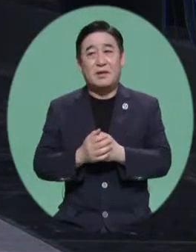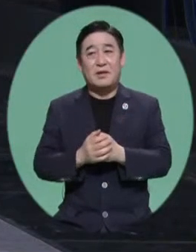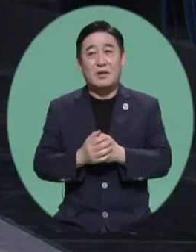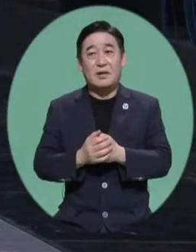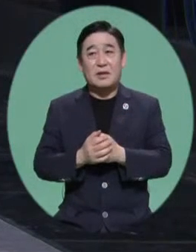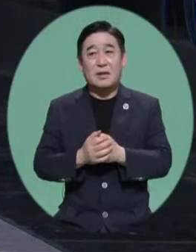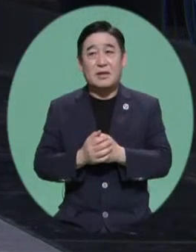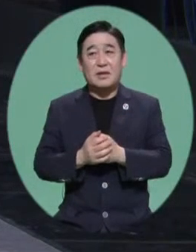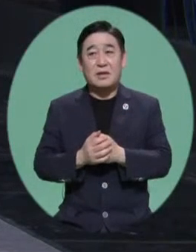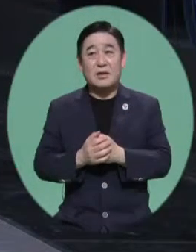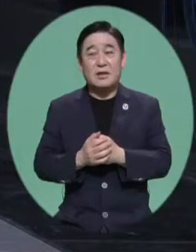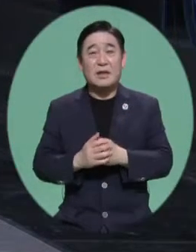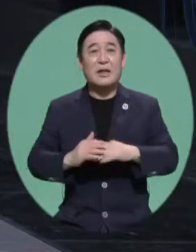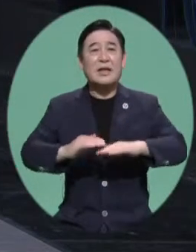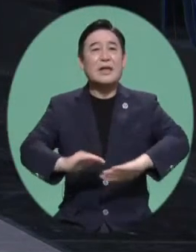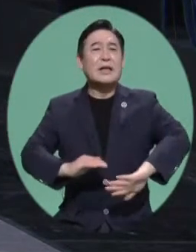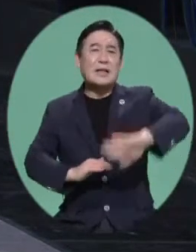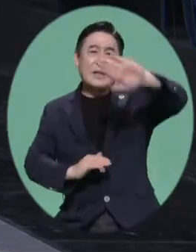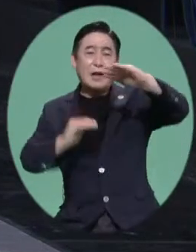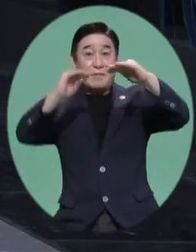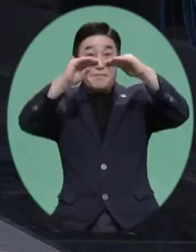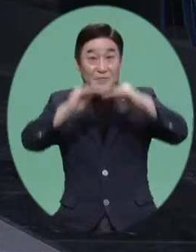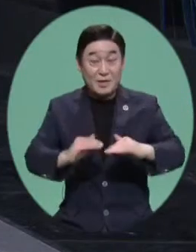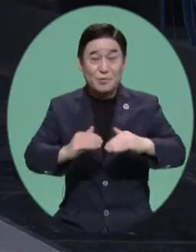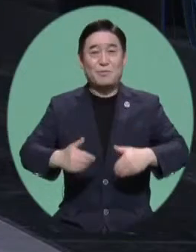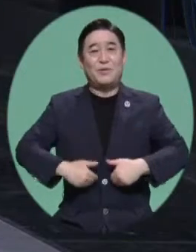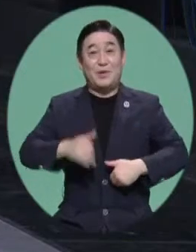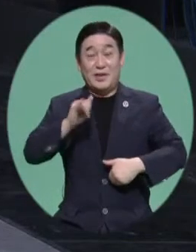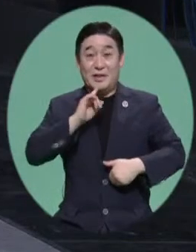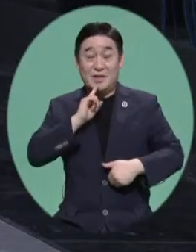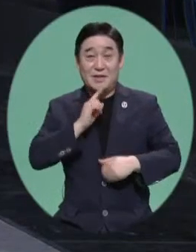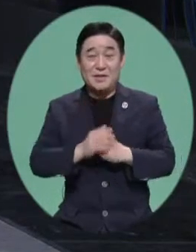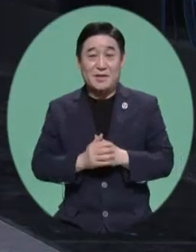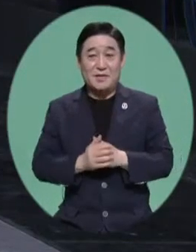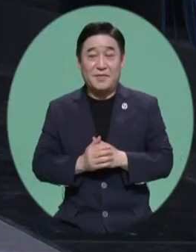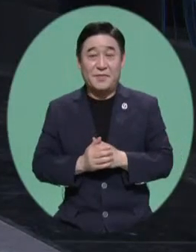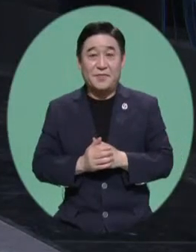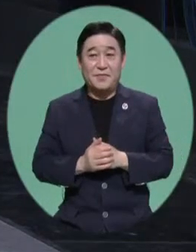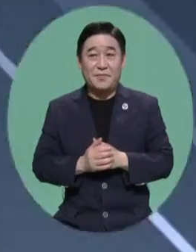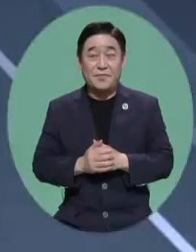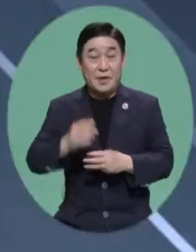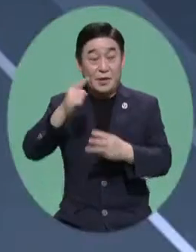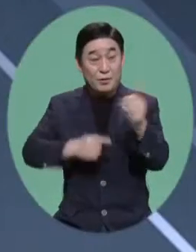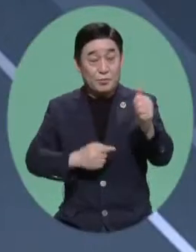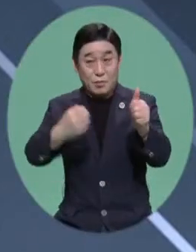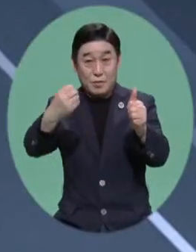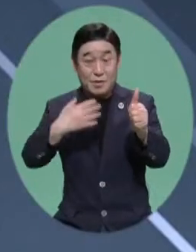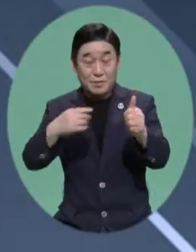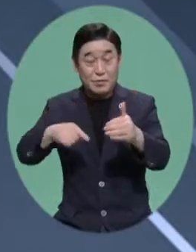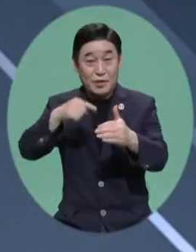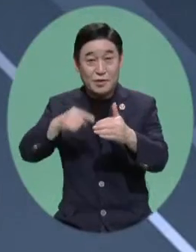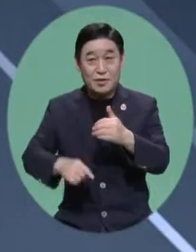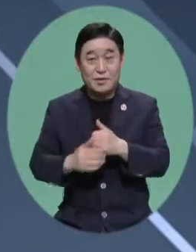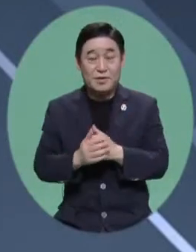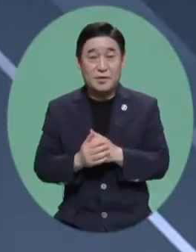남장 자체를 낮추는 노력도 동시에 같이 할 필요가 있다 이 말씀을 드리구요 우리 원석 일본이 말씀 중에서 는 기본 소도